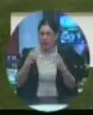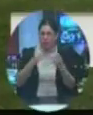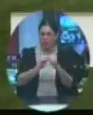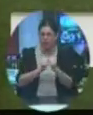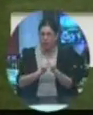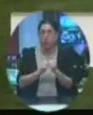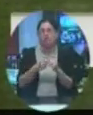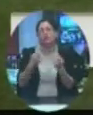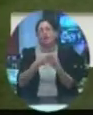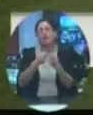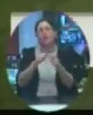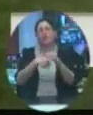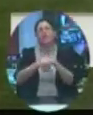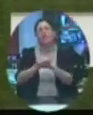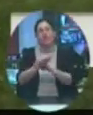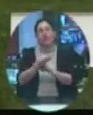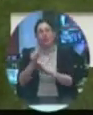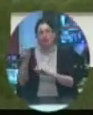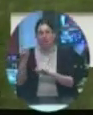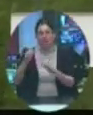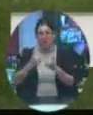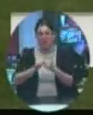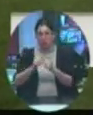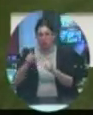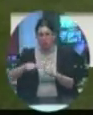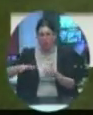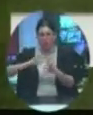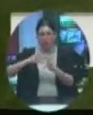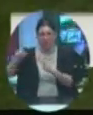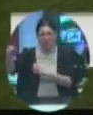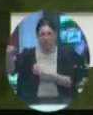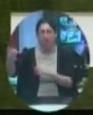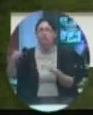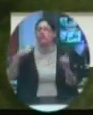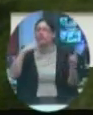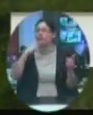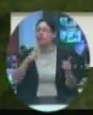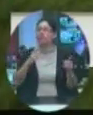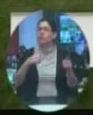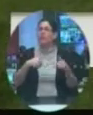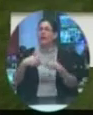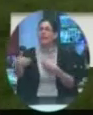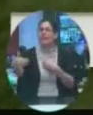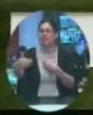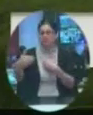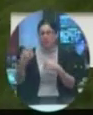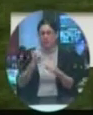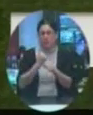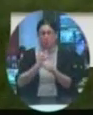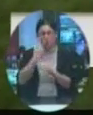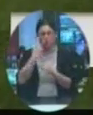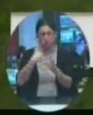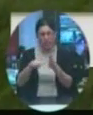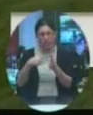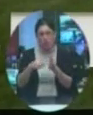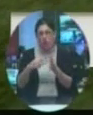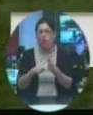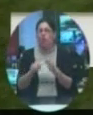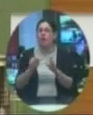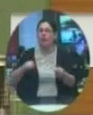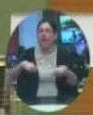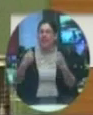בפריפריה. בדיון הוצג כי הספורט מרחיק את בני הנוער מפעילויות שליליות ומחזק ערכים לחינוך, לסדר